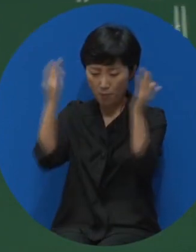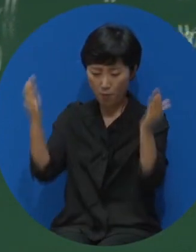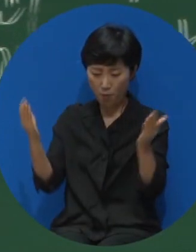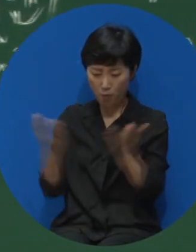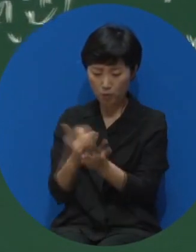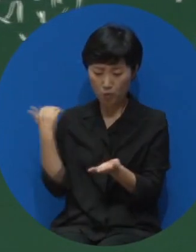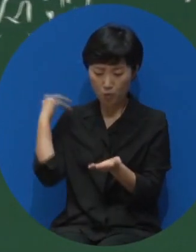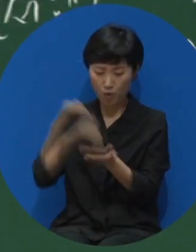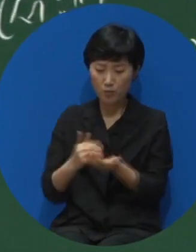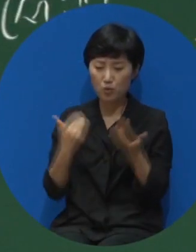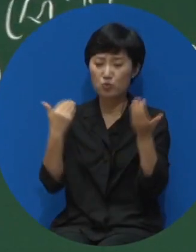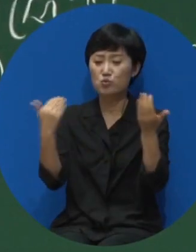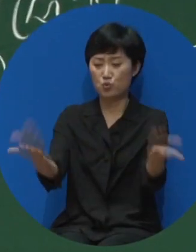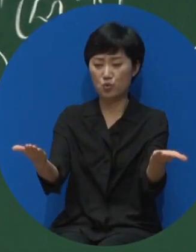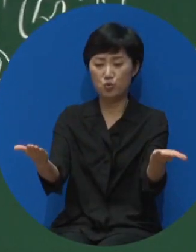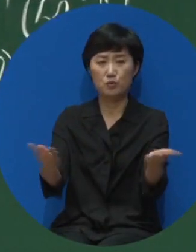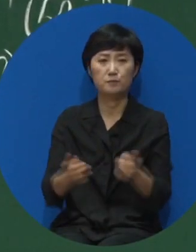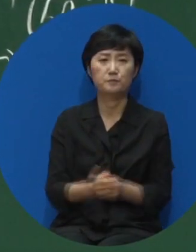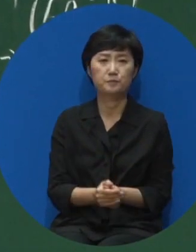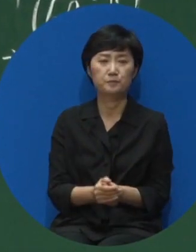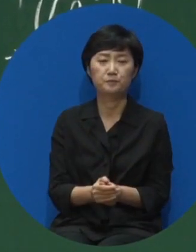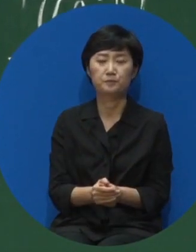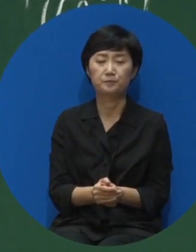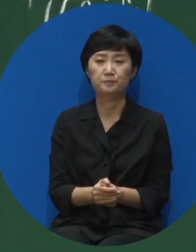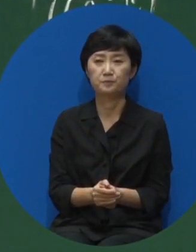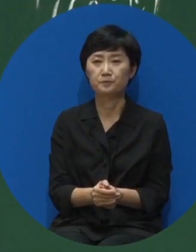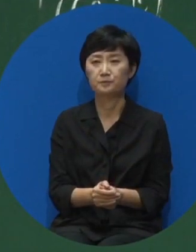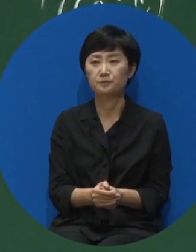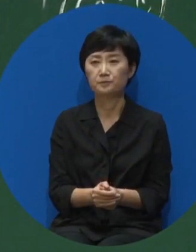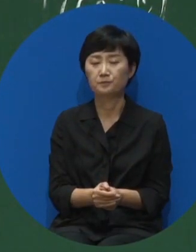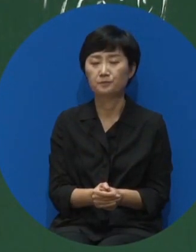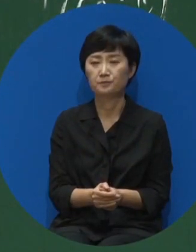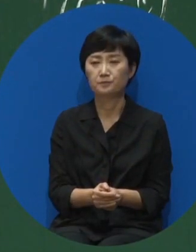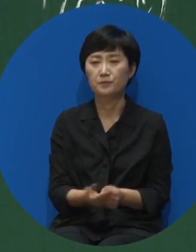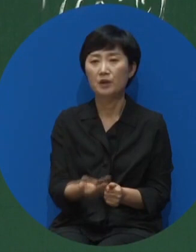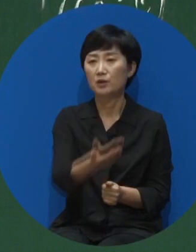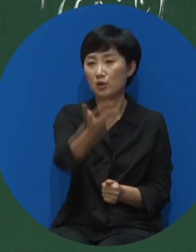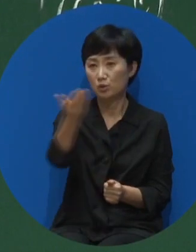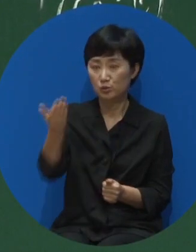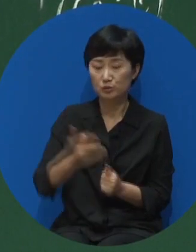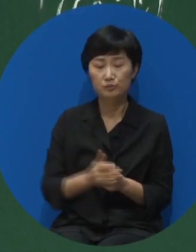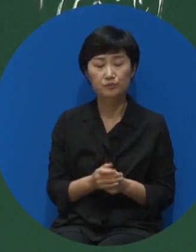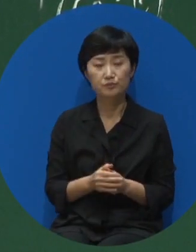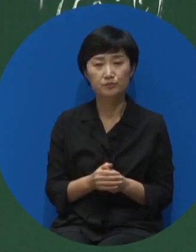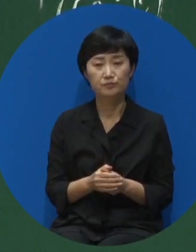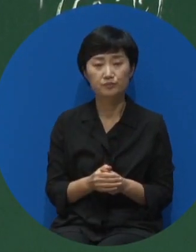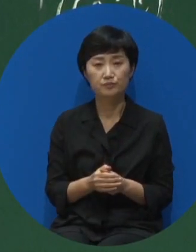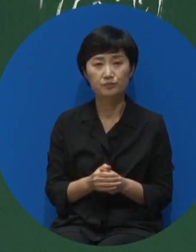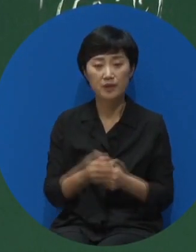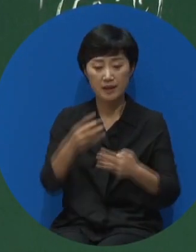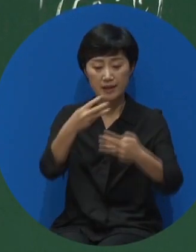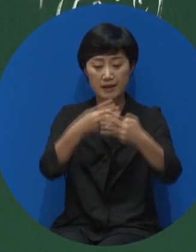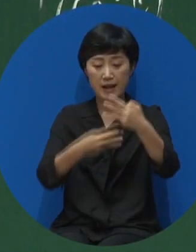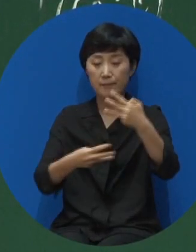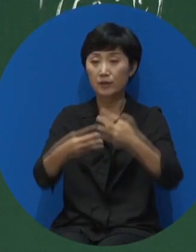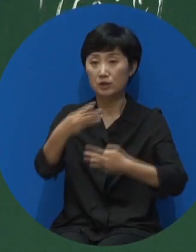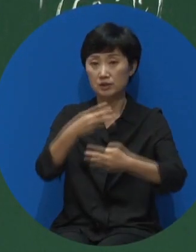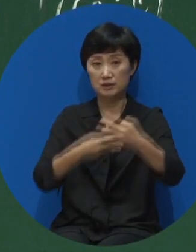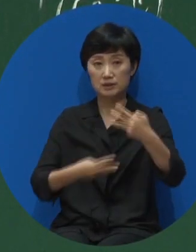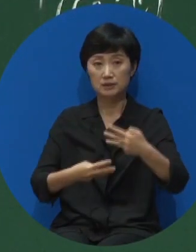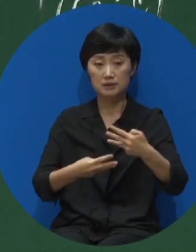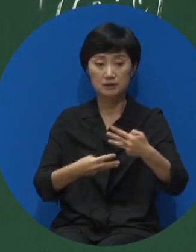全てを回復することになります。 꼭 기억해야 됩니다. 될 수 있으면 지금 렘넌트 메시지 나온